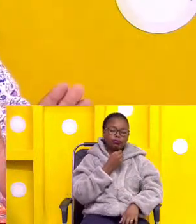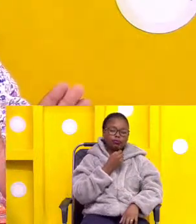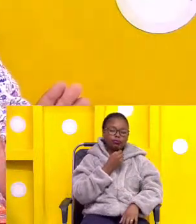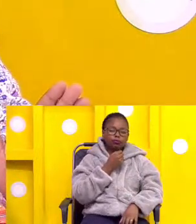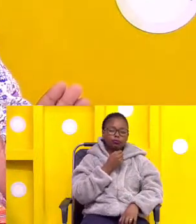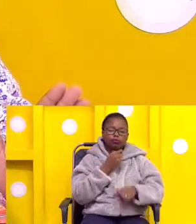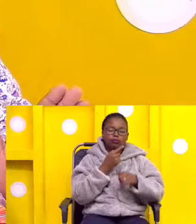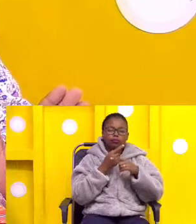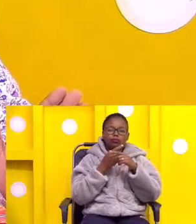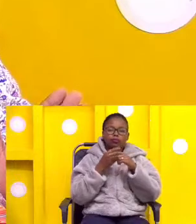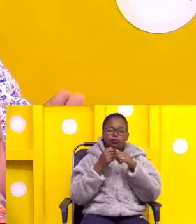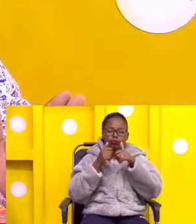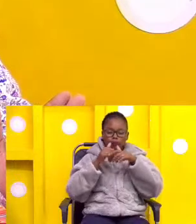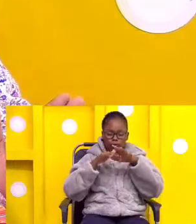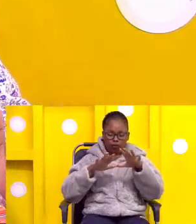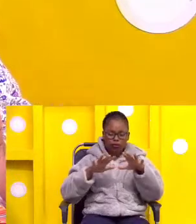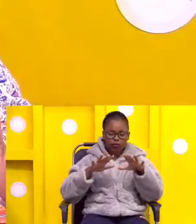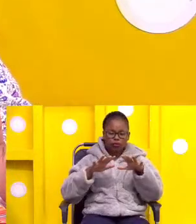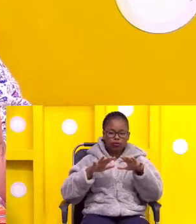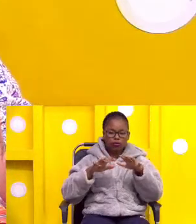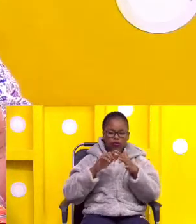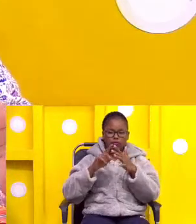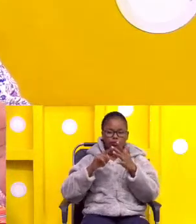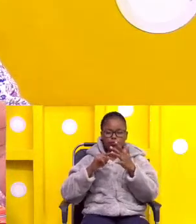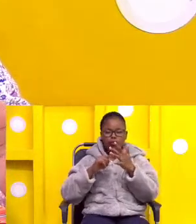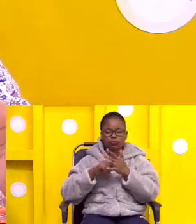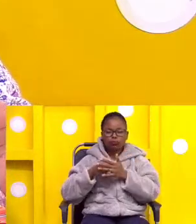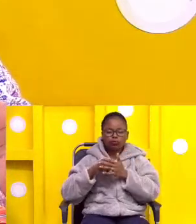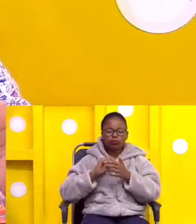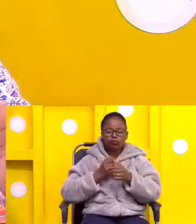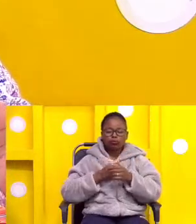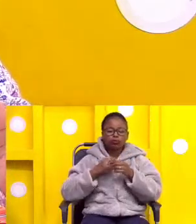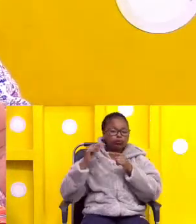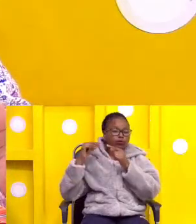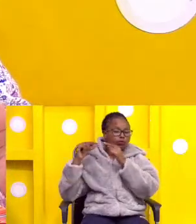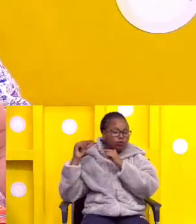rathima rũciaro rũu rathima generation ĩyo